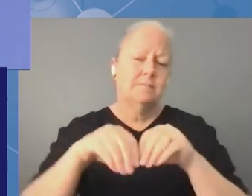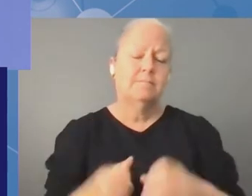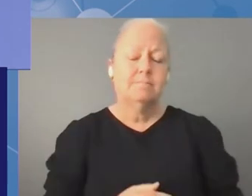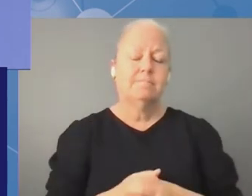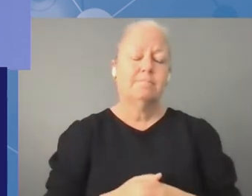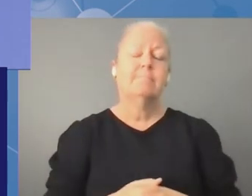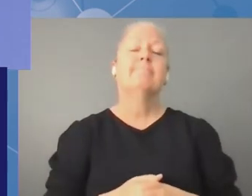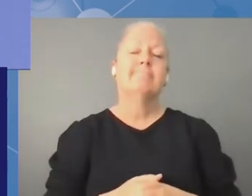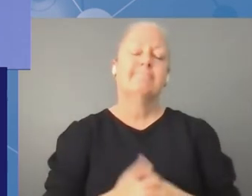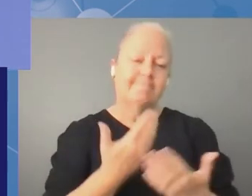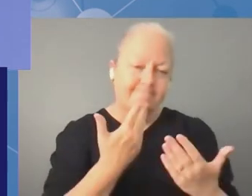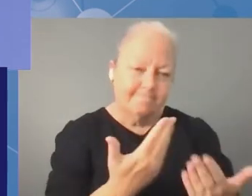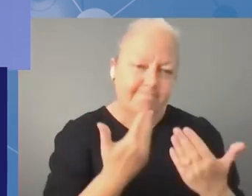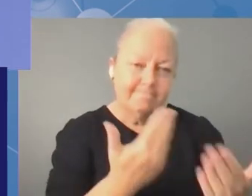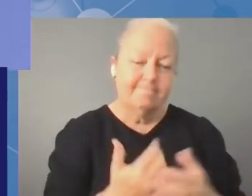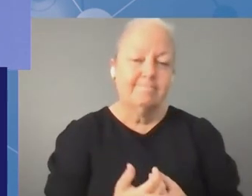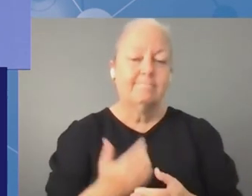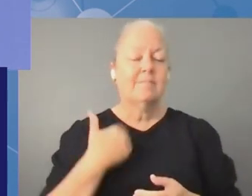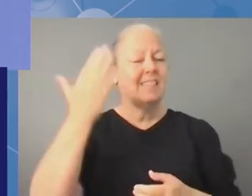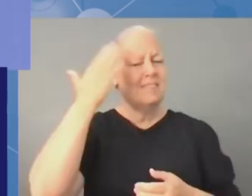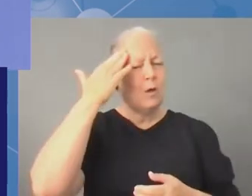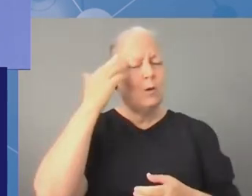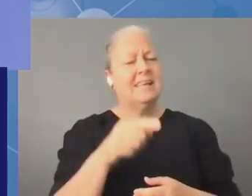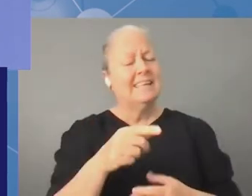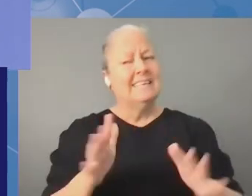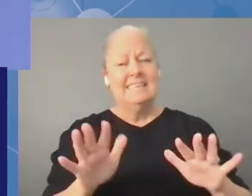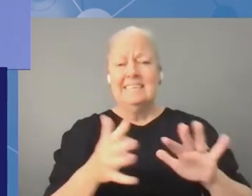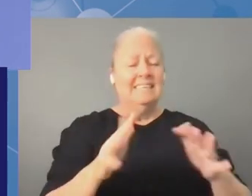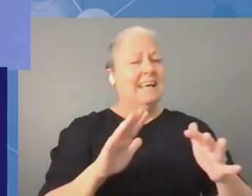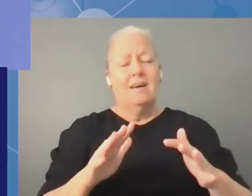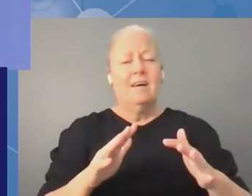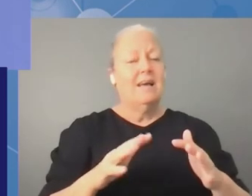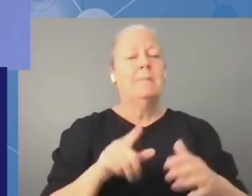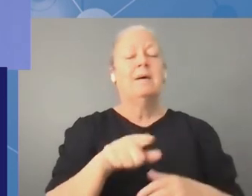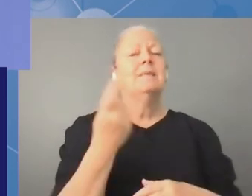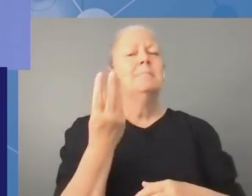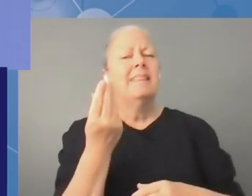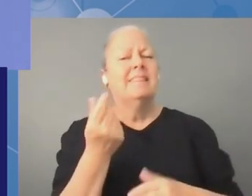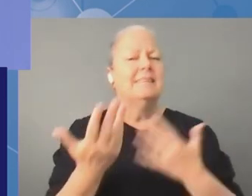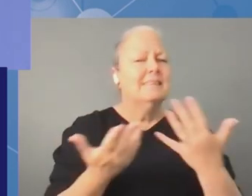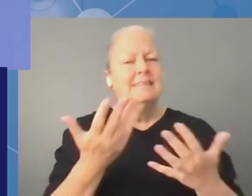شكرا على هذه الملحوظة. بالفعل هذا أمر